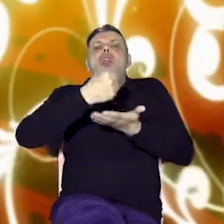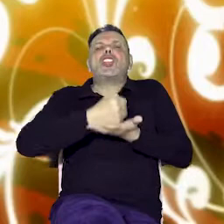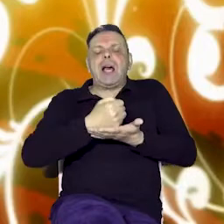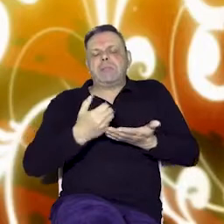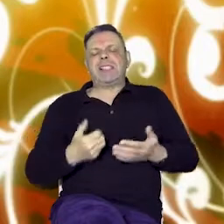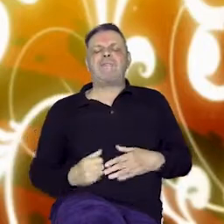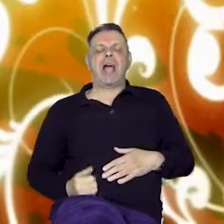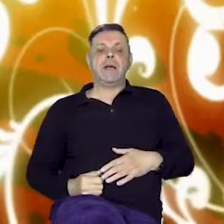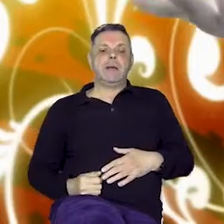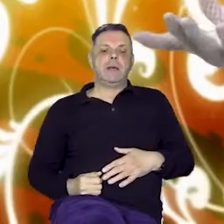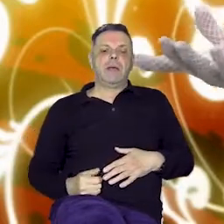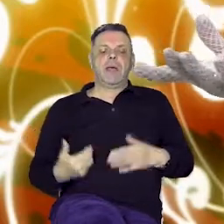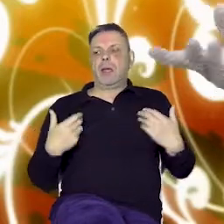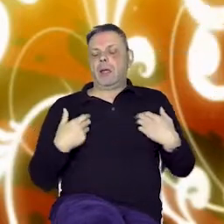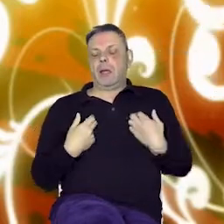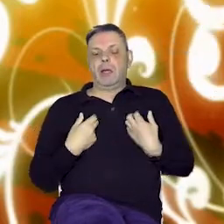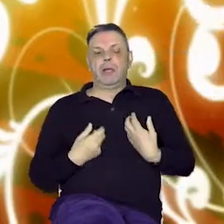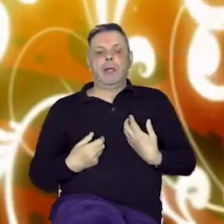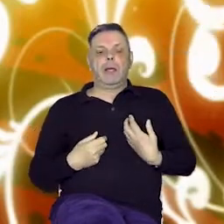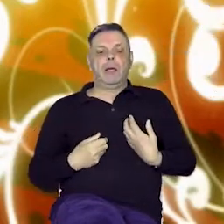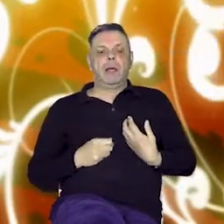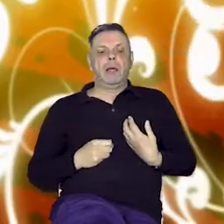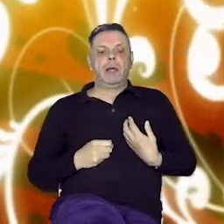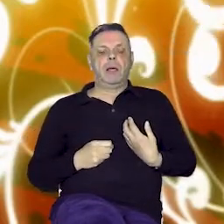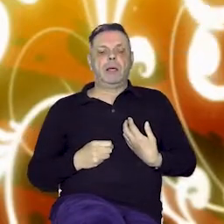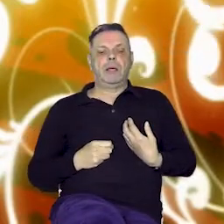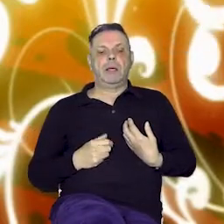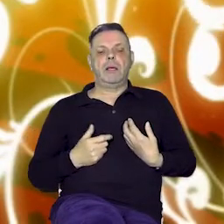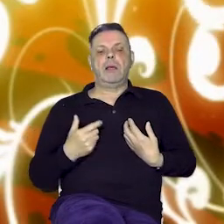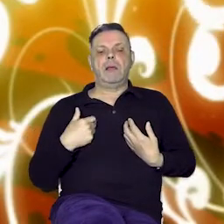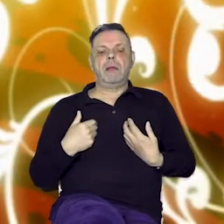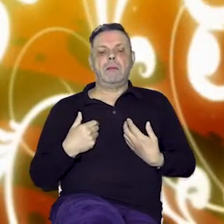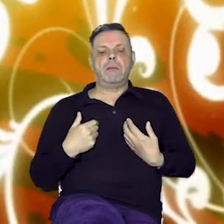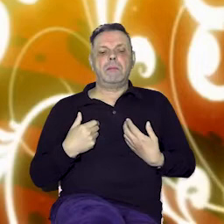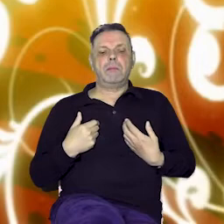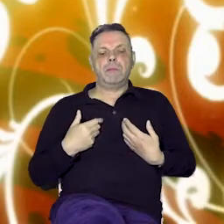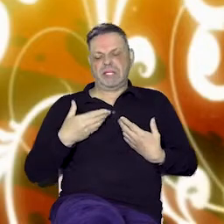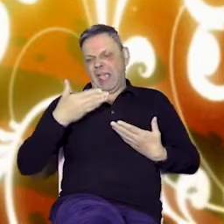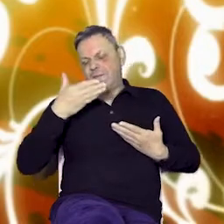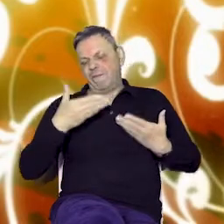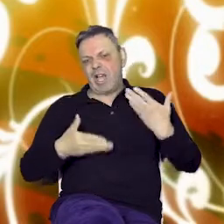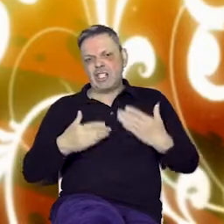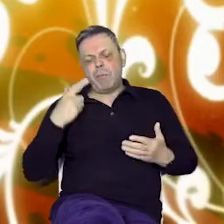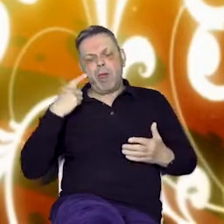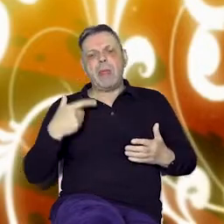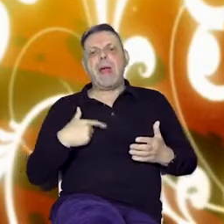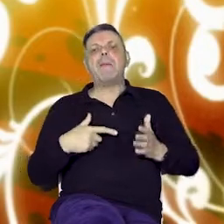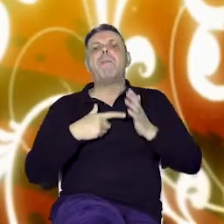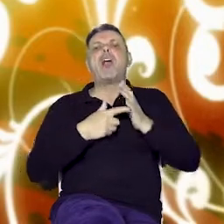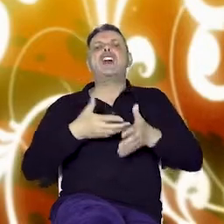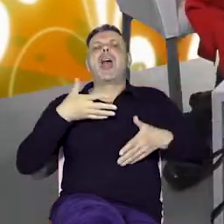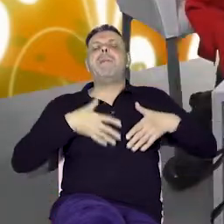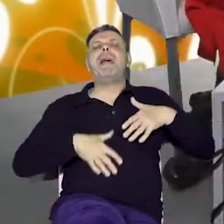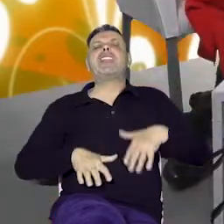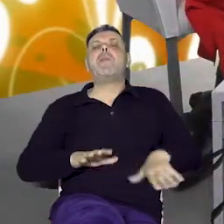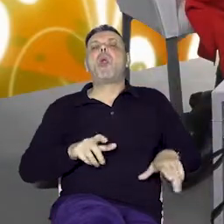Znači, ja ovakva i vi ovakva krasna, se izmjerimo i pokaže nam metabolička starost